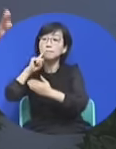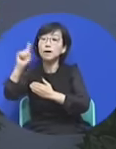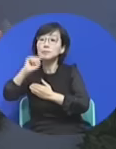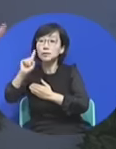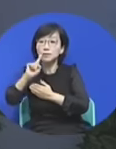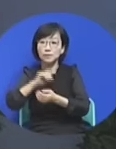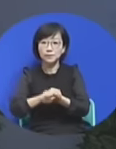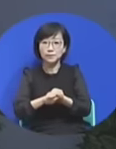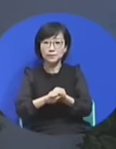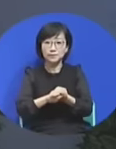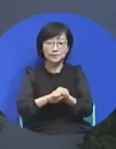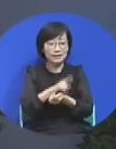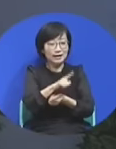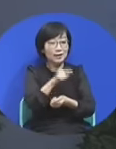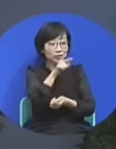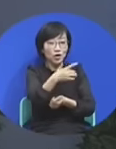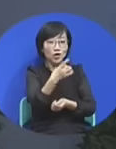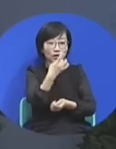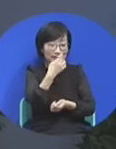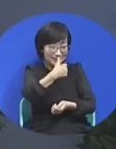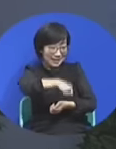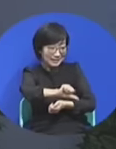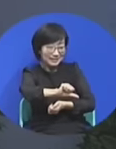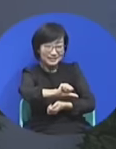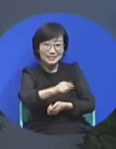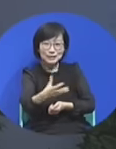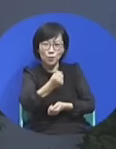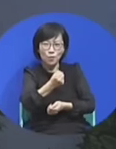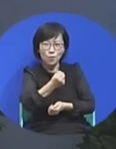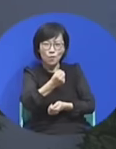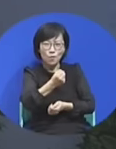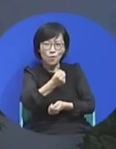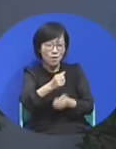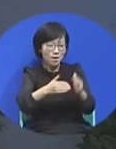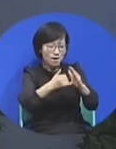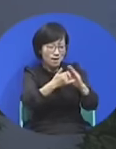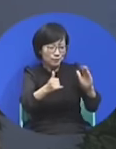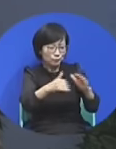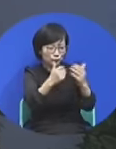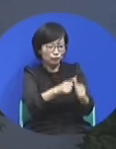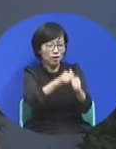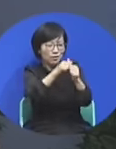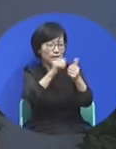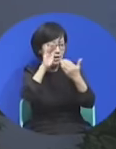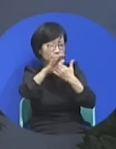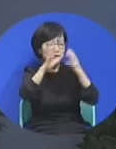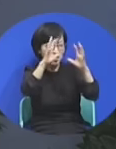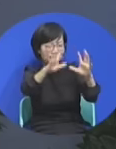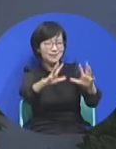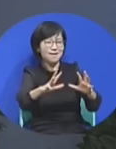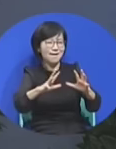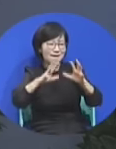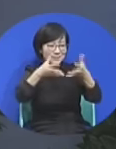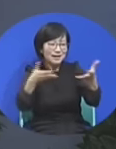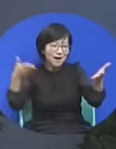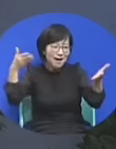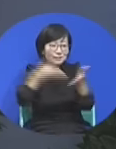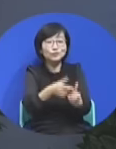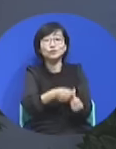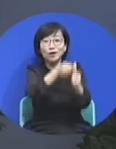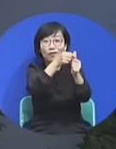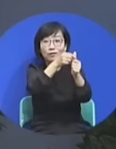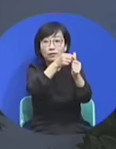열방을 했는데도 You will save your nation and through your seed, through your offspring, you will save all the nations of the world. But he didn't hear these words.